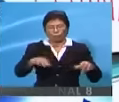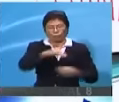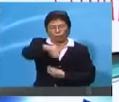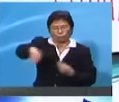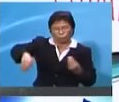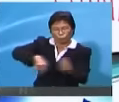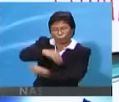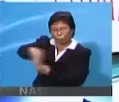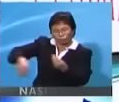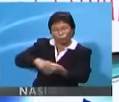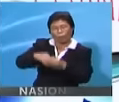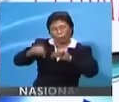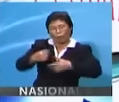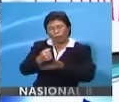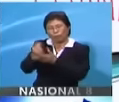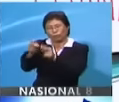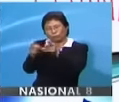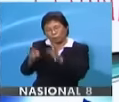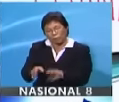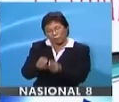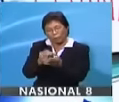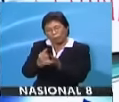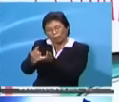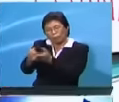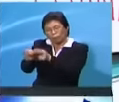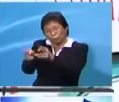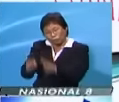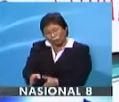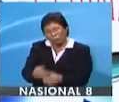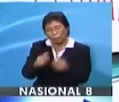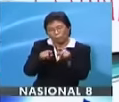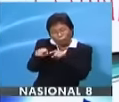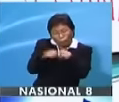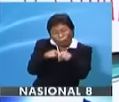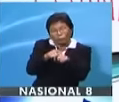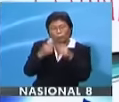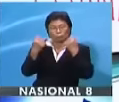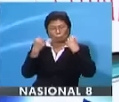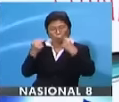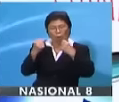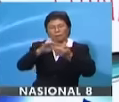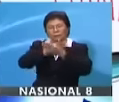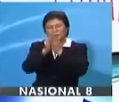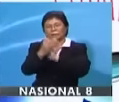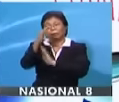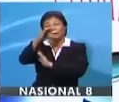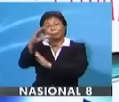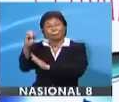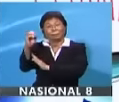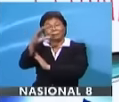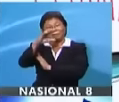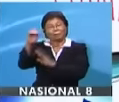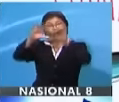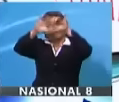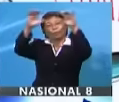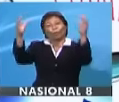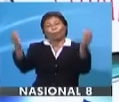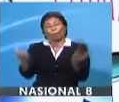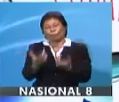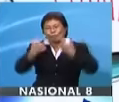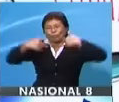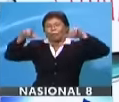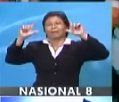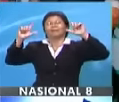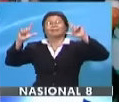membantu usahawan untuk lebih berdaya saing, mampan dan mampu untuk menjadi satu syarikat global yang dikenali di